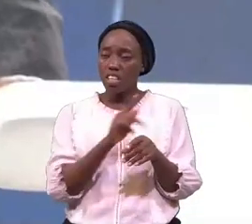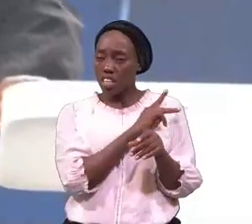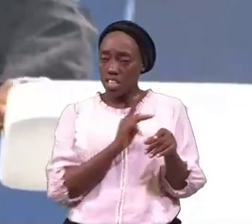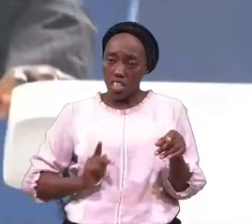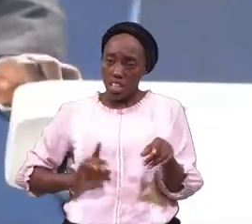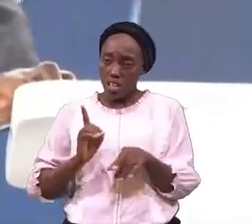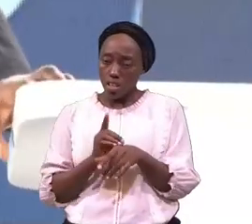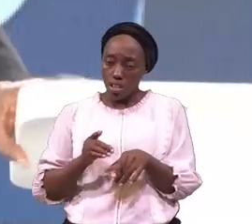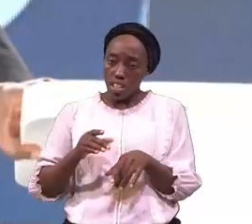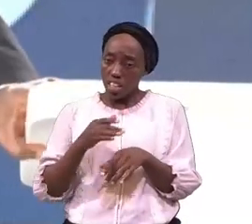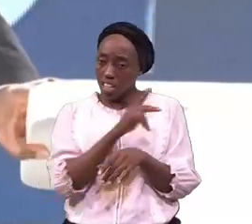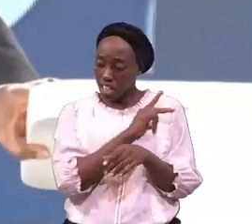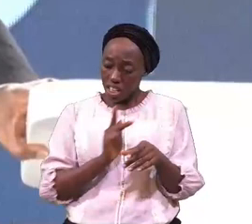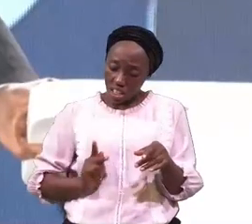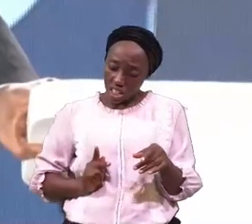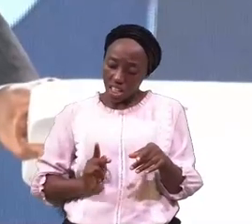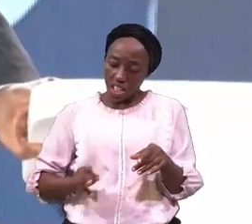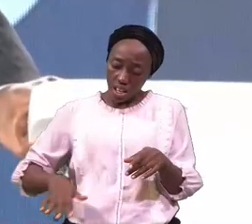observer.